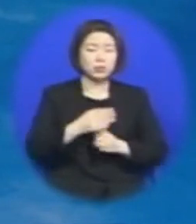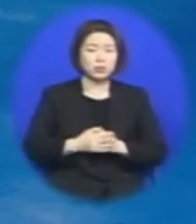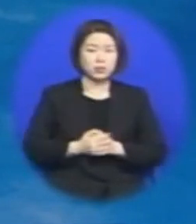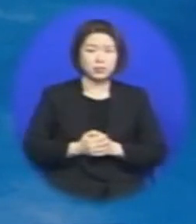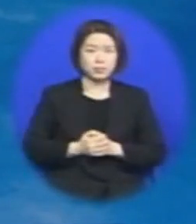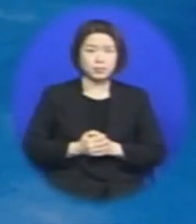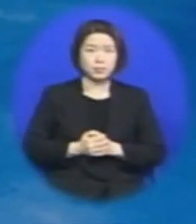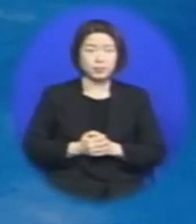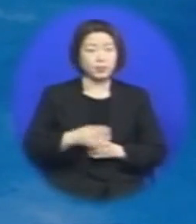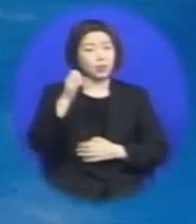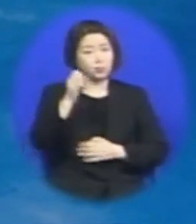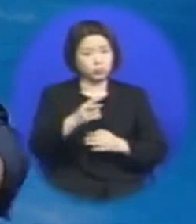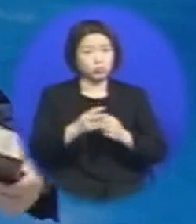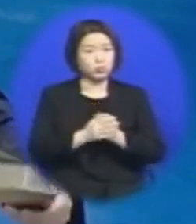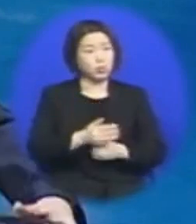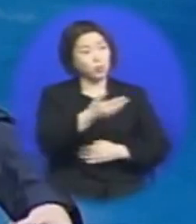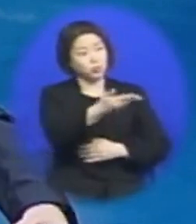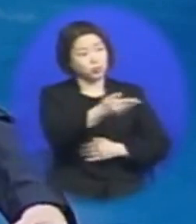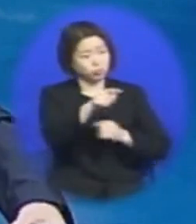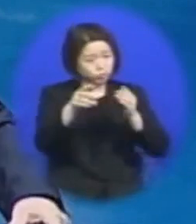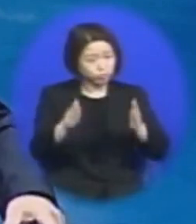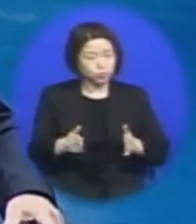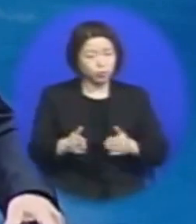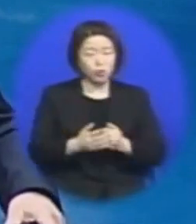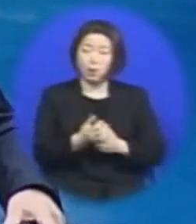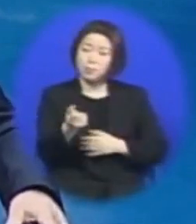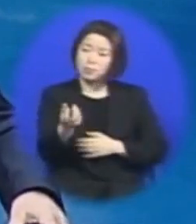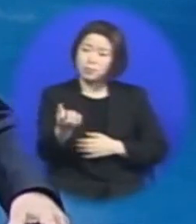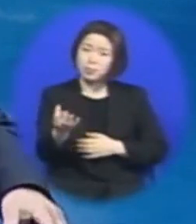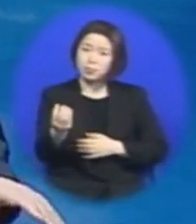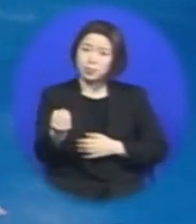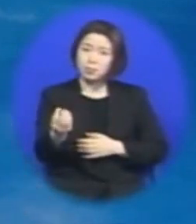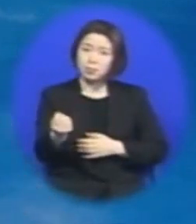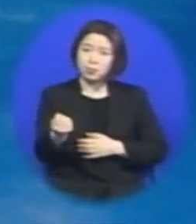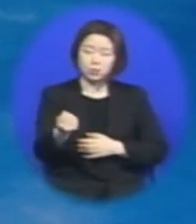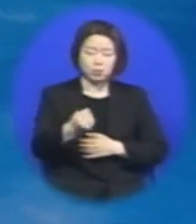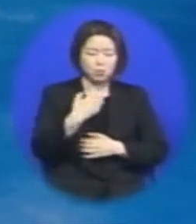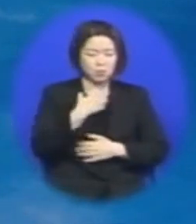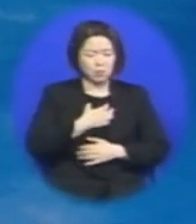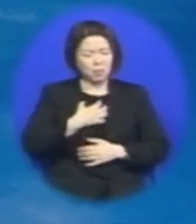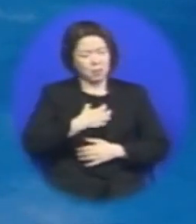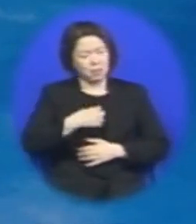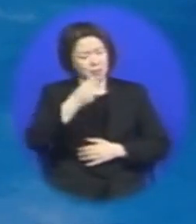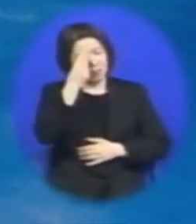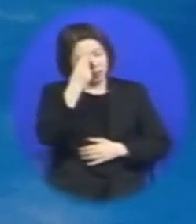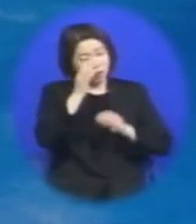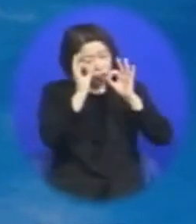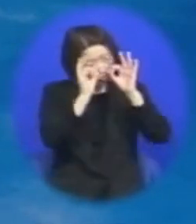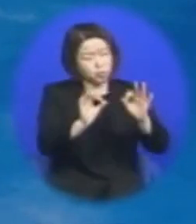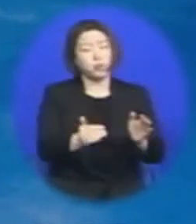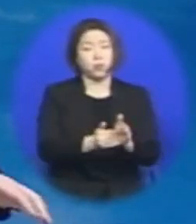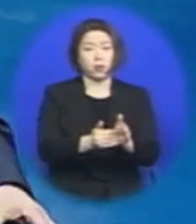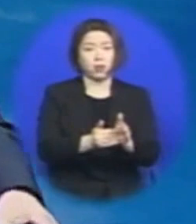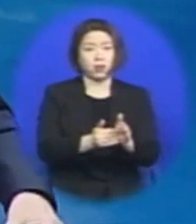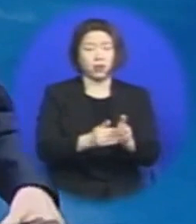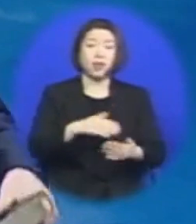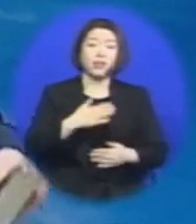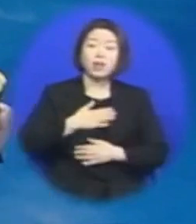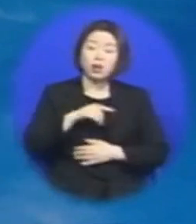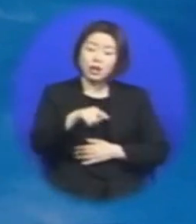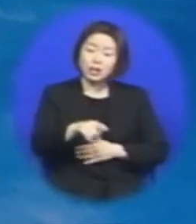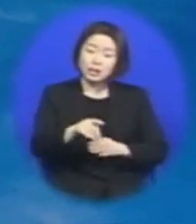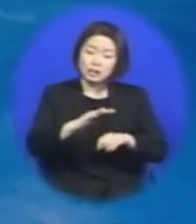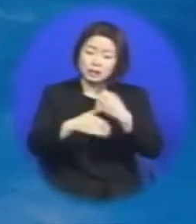아닙니다 그리고 당신 그동안에 몇 번 근심하고 걱정하는 것을 제가 보았습니다 내가이